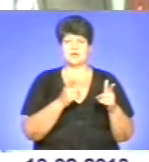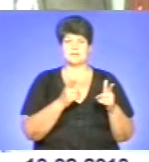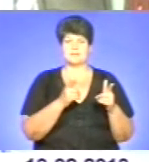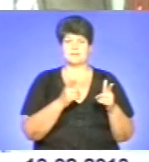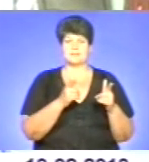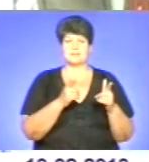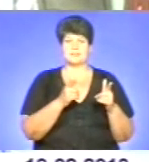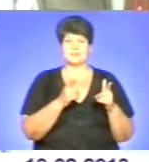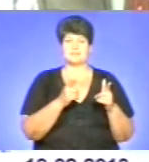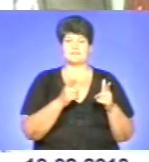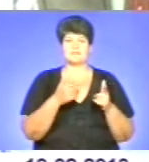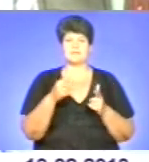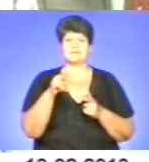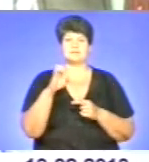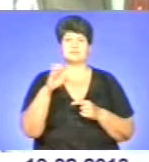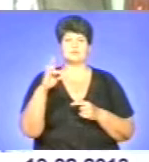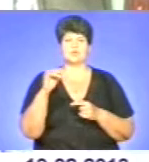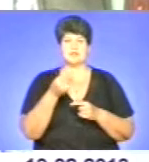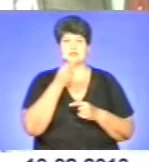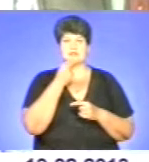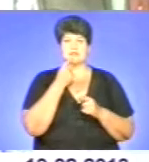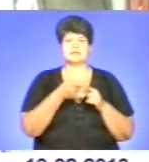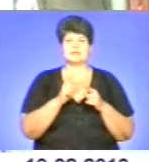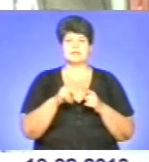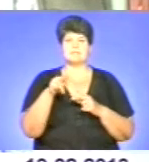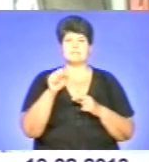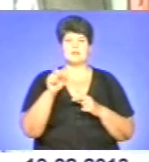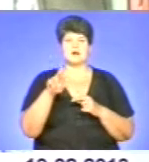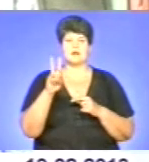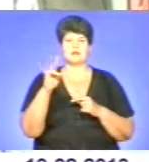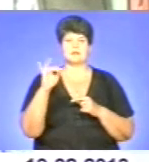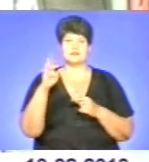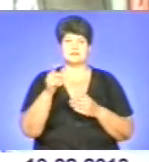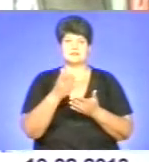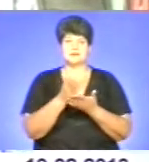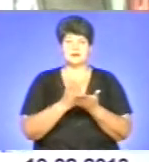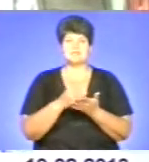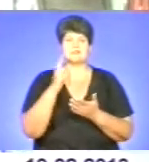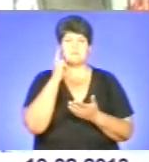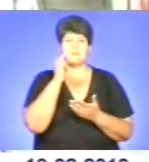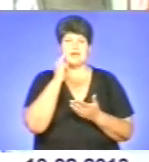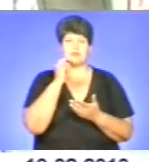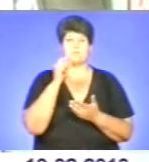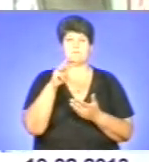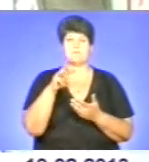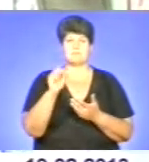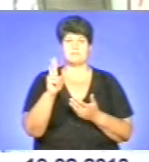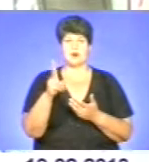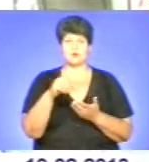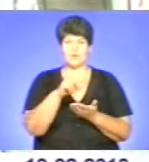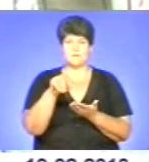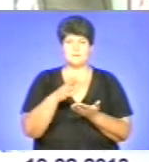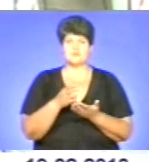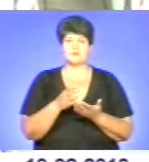пісної їжі і зокрема це паляниці от паляниця з медом і з маком от